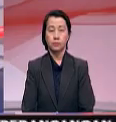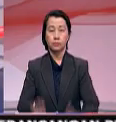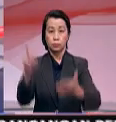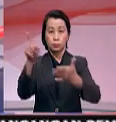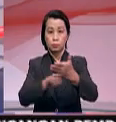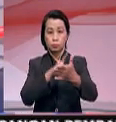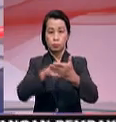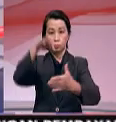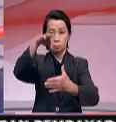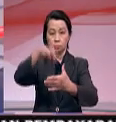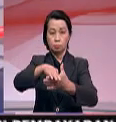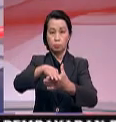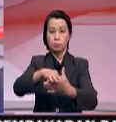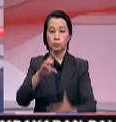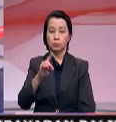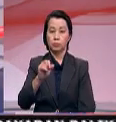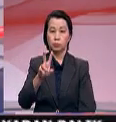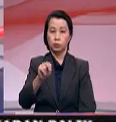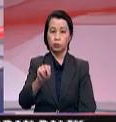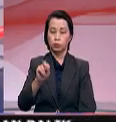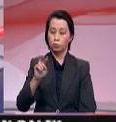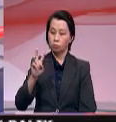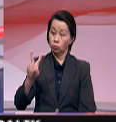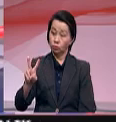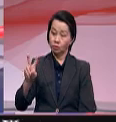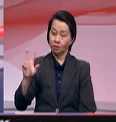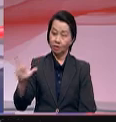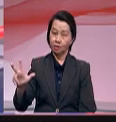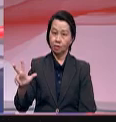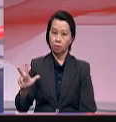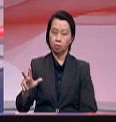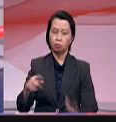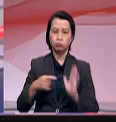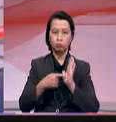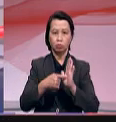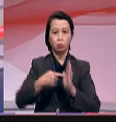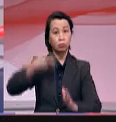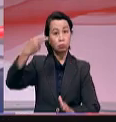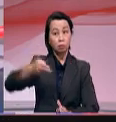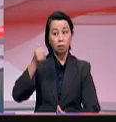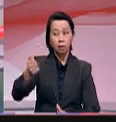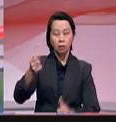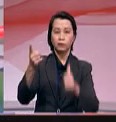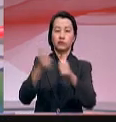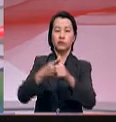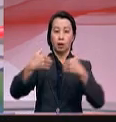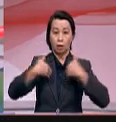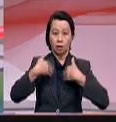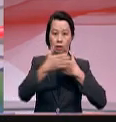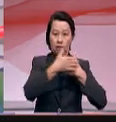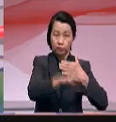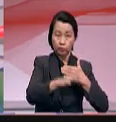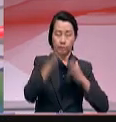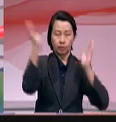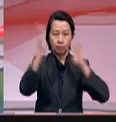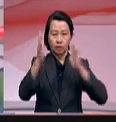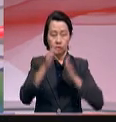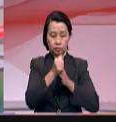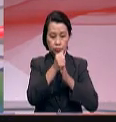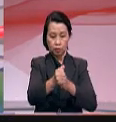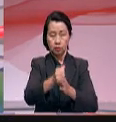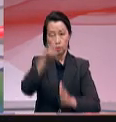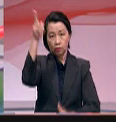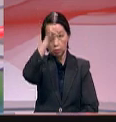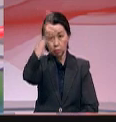Pilihan raya kecil PRK Dewan Undangan Negeri Dun Chini mencatat sejarah tersendiri kerana yang pertama diadakan selepas negara diterajui